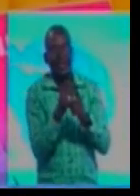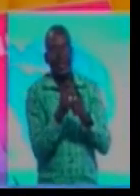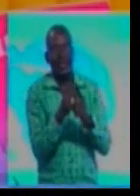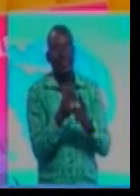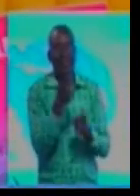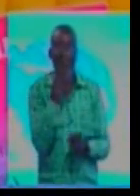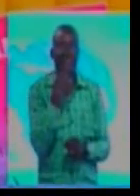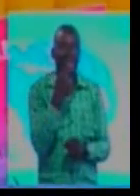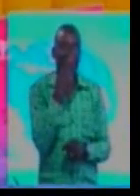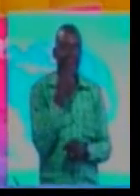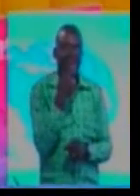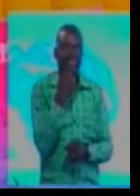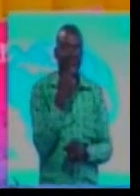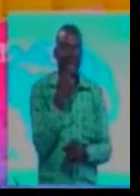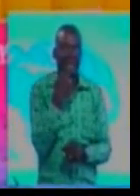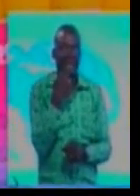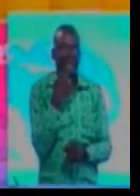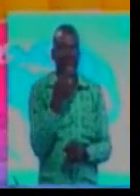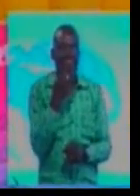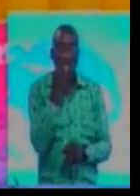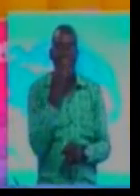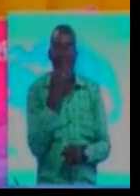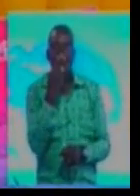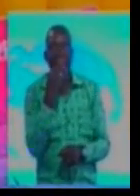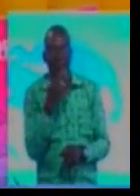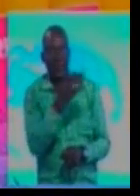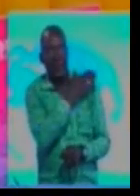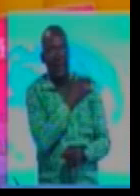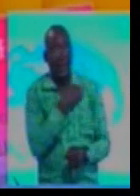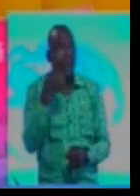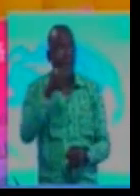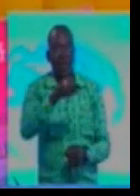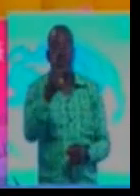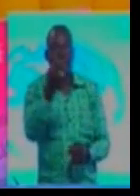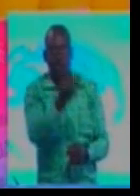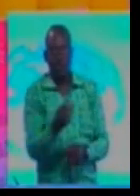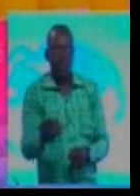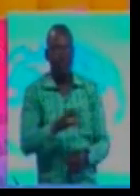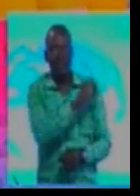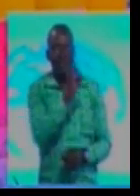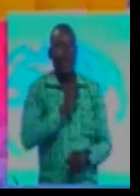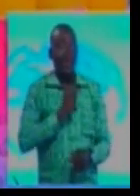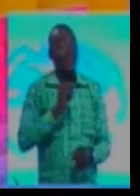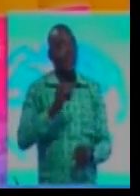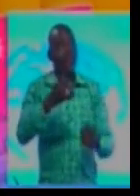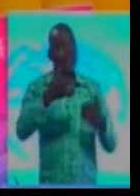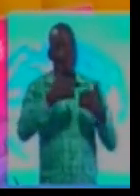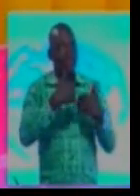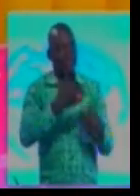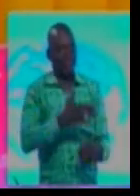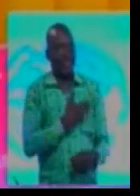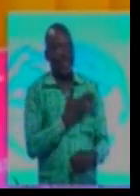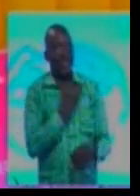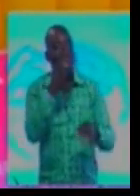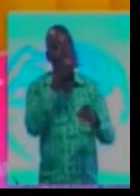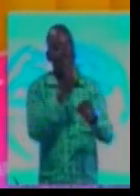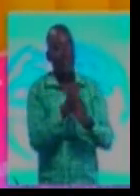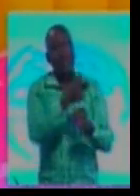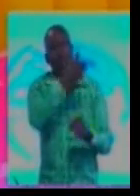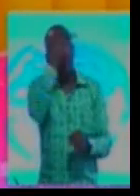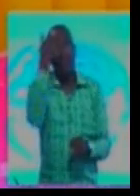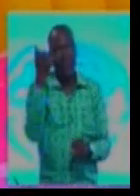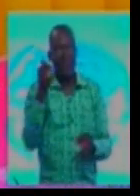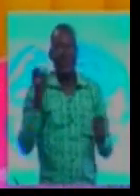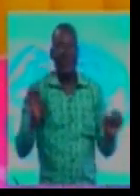du sucre, des bonbons et des biscuits. Je suis contente d'avoir reçu parce que je